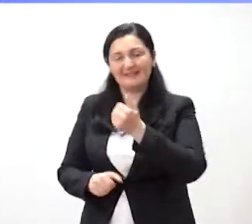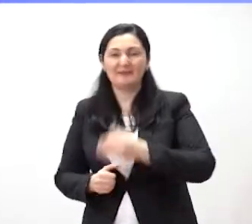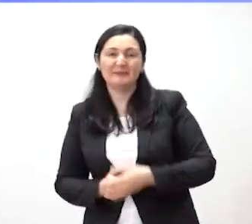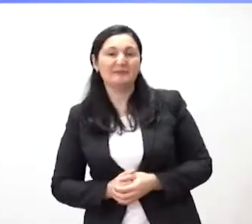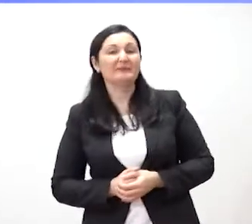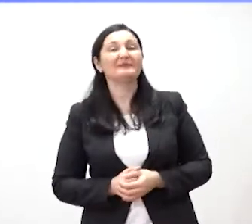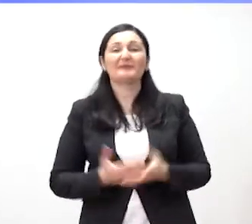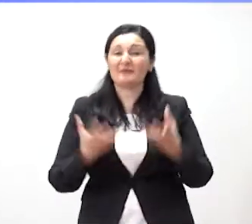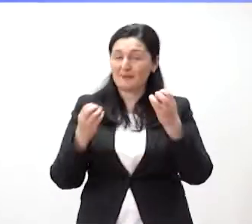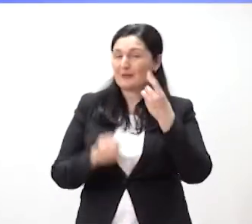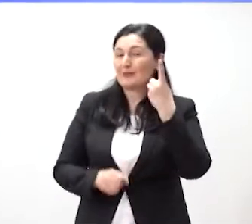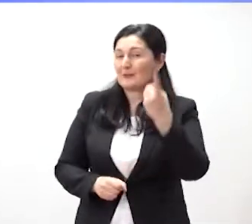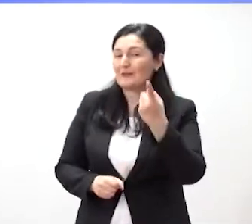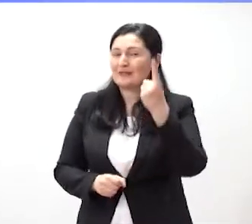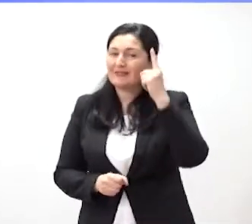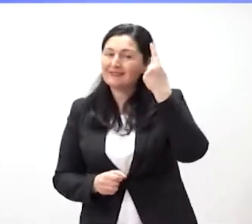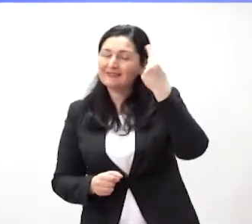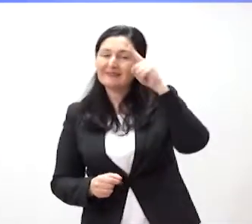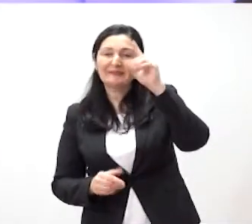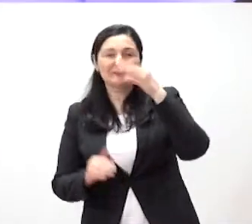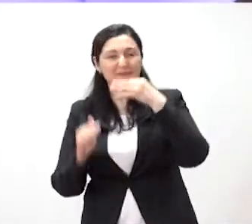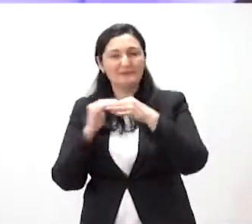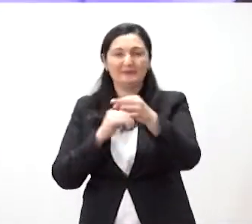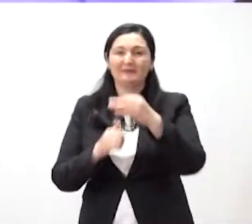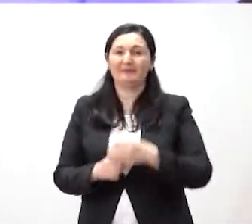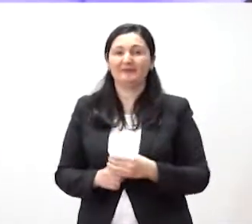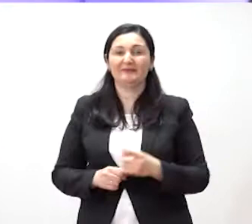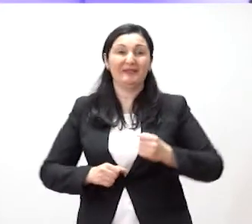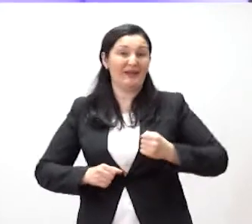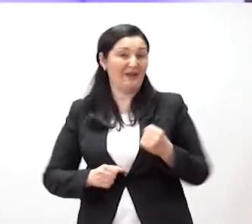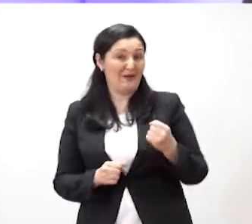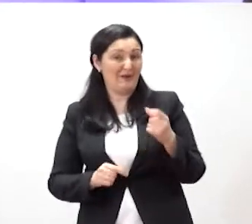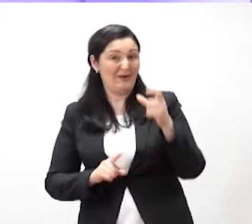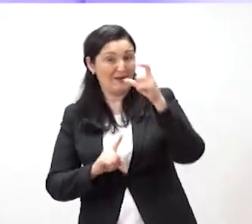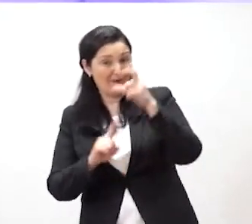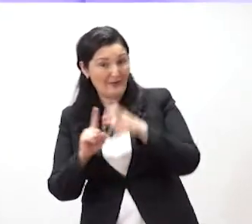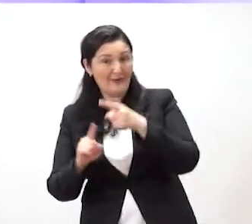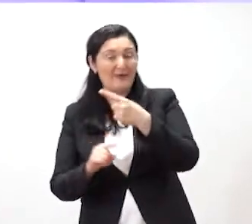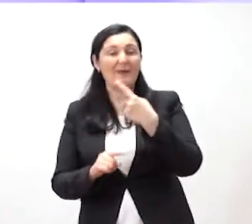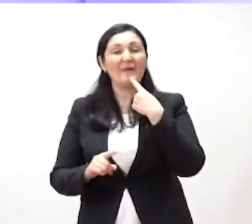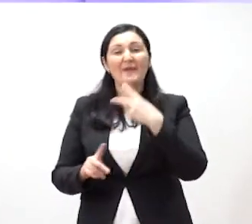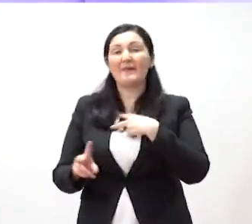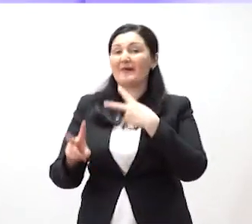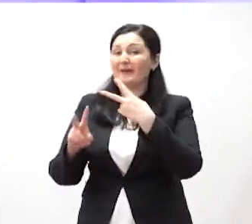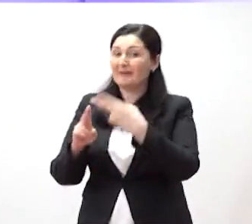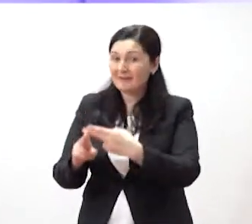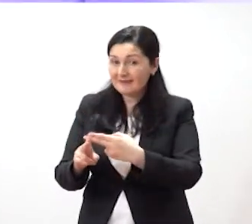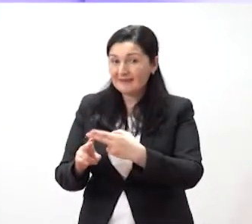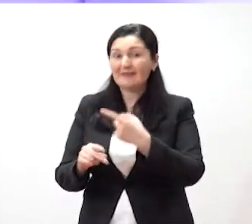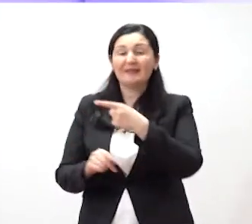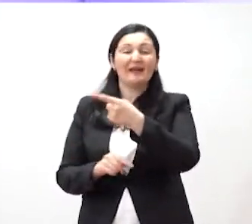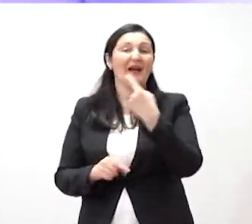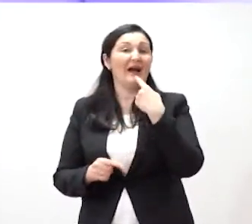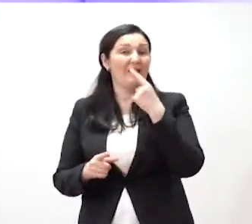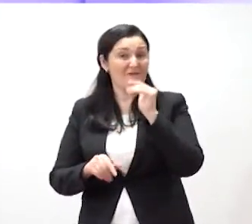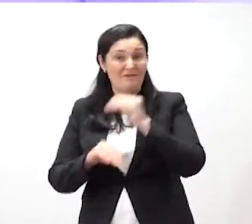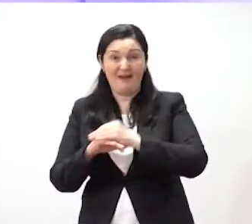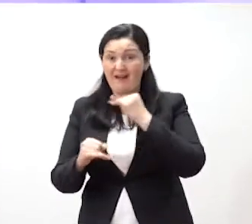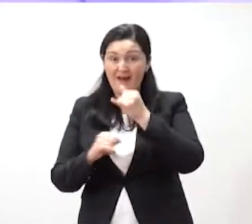Ана кунун боз якта. Кани? Рафиқи бо забоне лабу забон